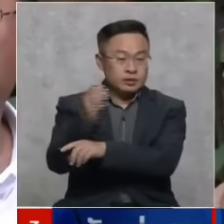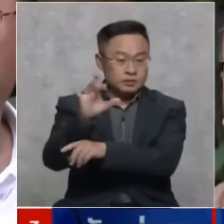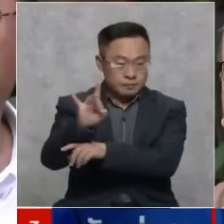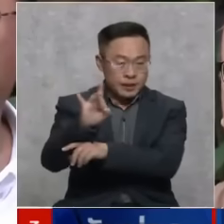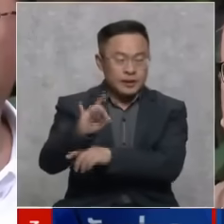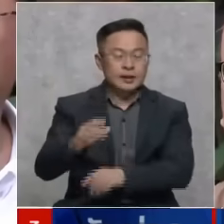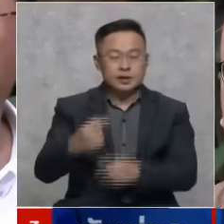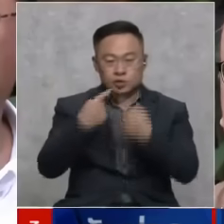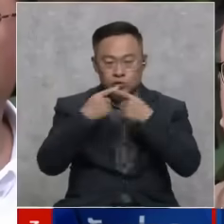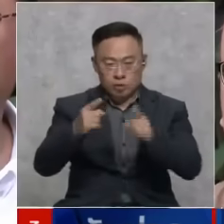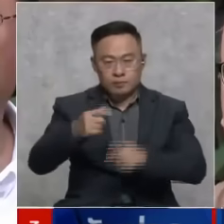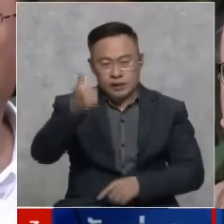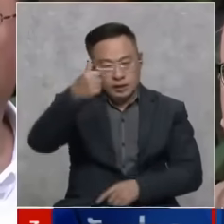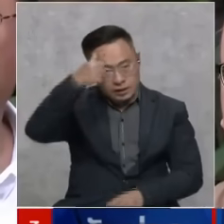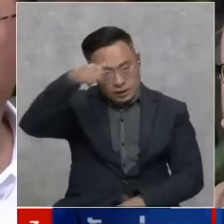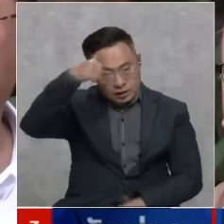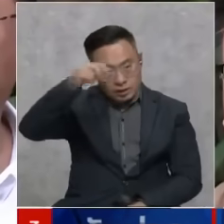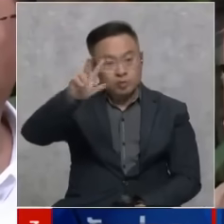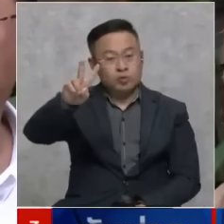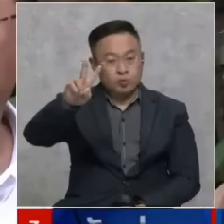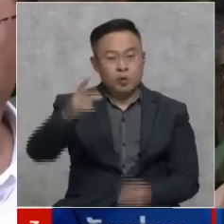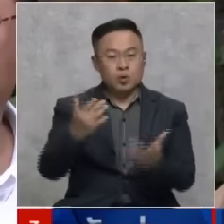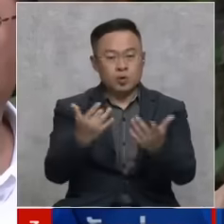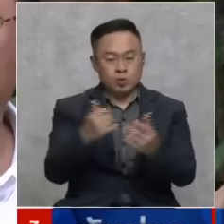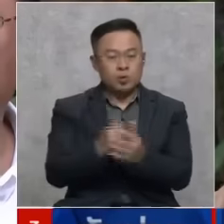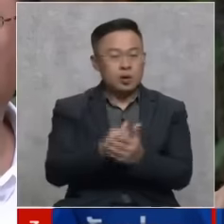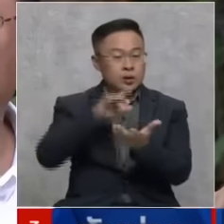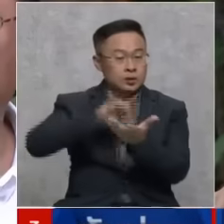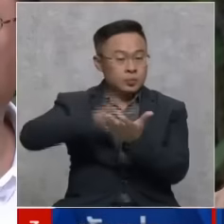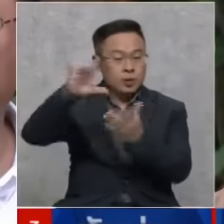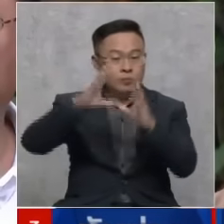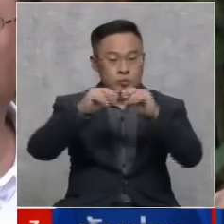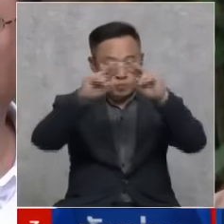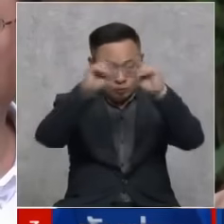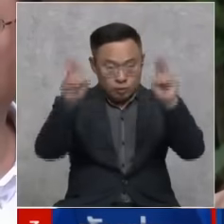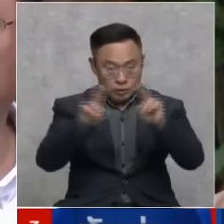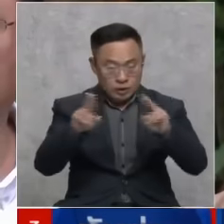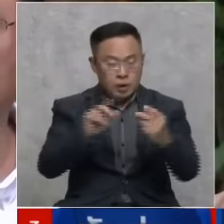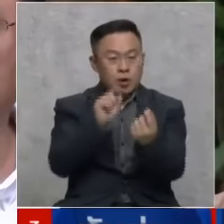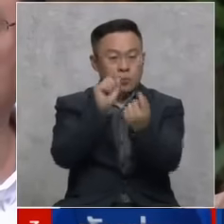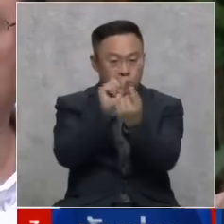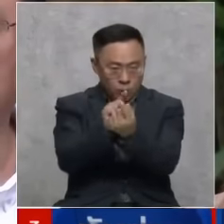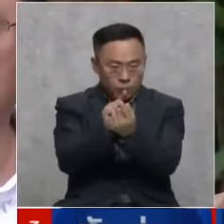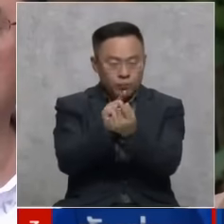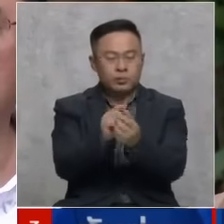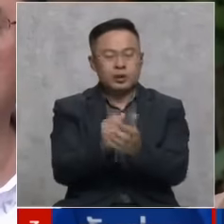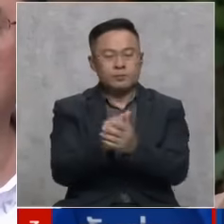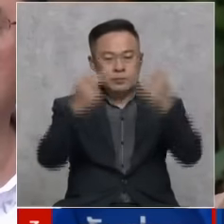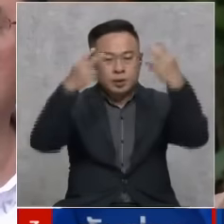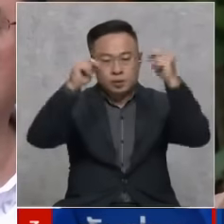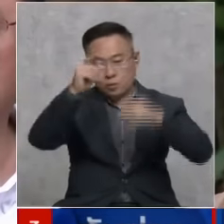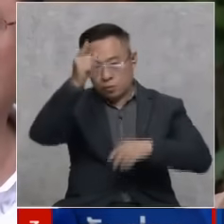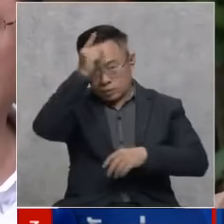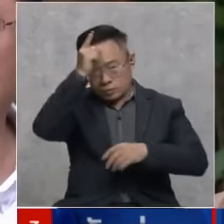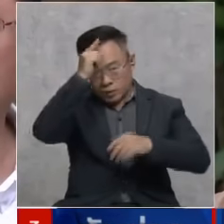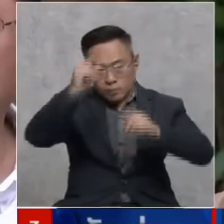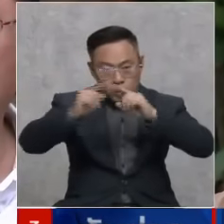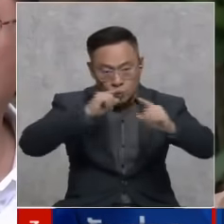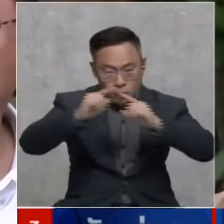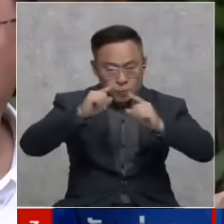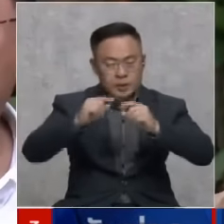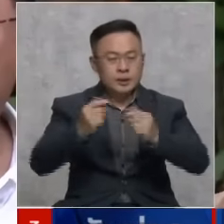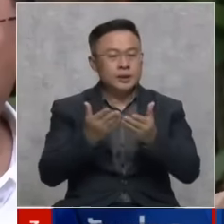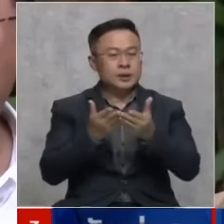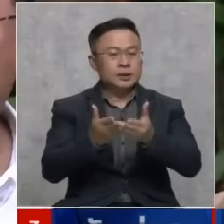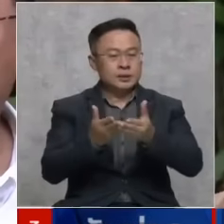จะทราบค่ะอีก2วันคุณผู้ชมและระหว่างเดินทางไปประชุมเนี่ยก็มีการเจรจาขอนัดพบกันอยู่ด้วยเมื่อถามย้ำว่าจะ